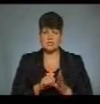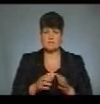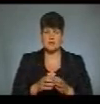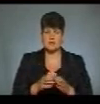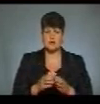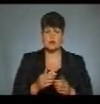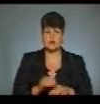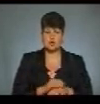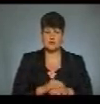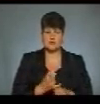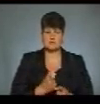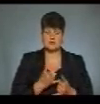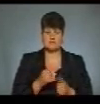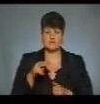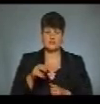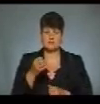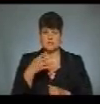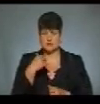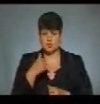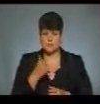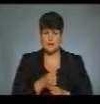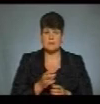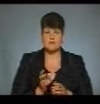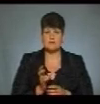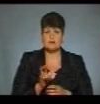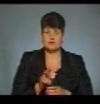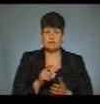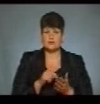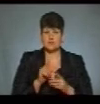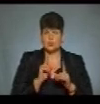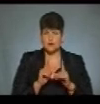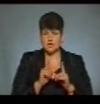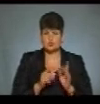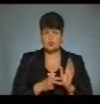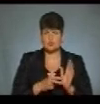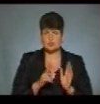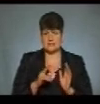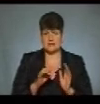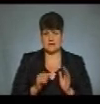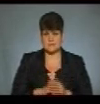«Добрий самарянин». У 2015 році балотувався до Тернопільської міської ради 7-го скликання.